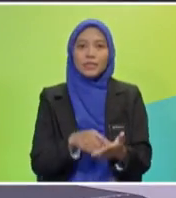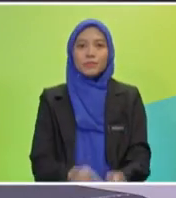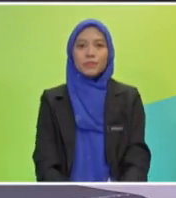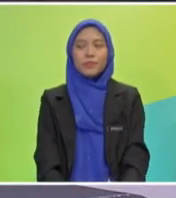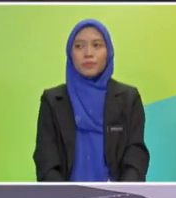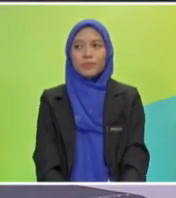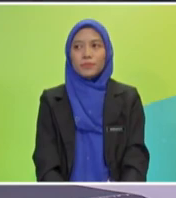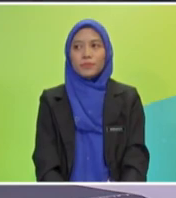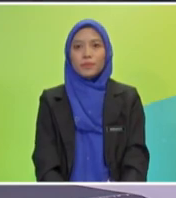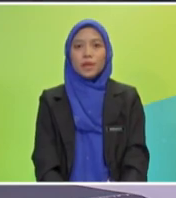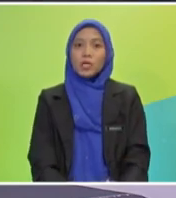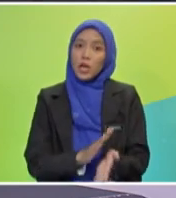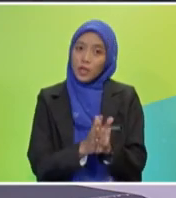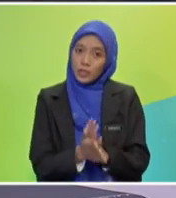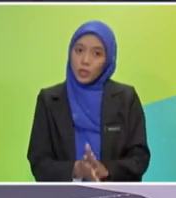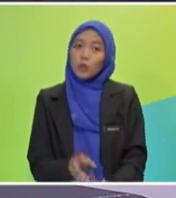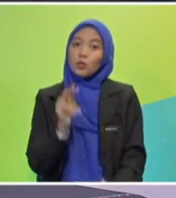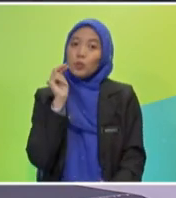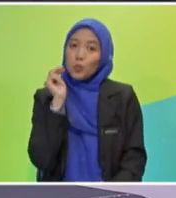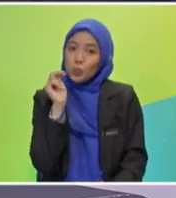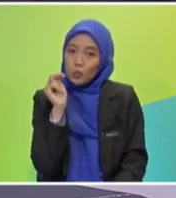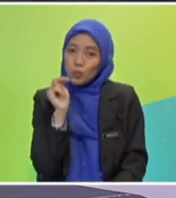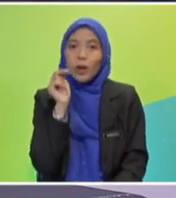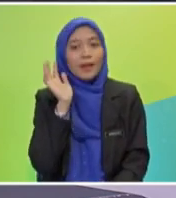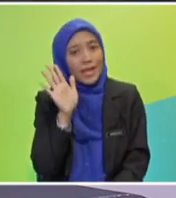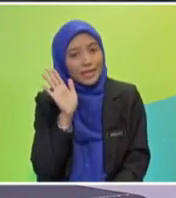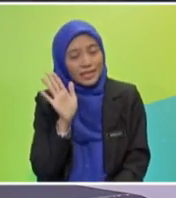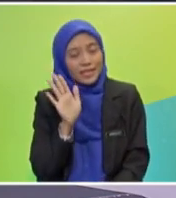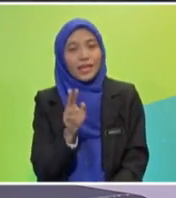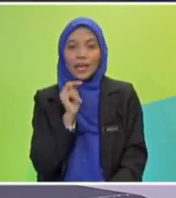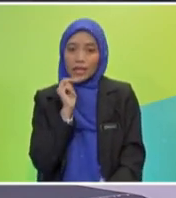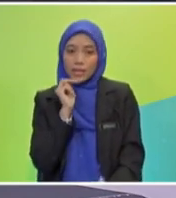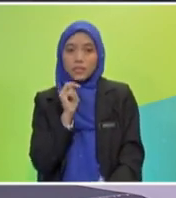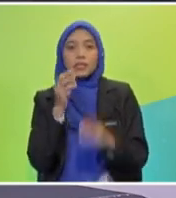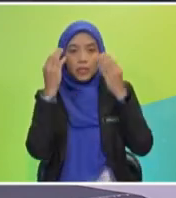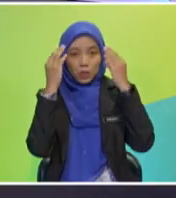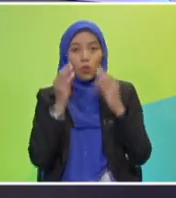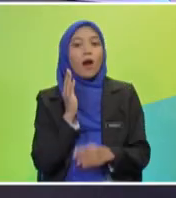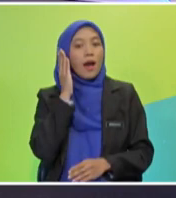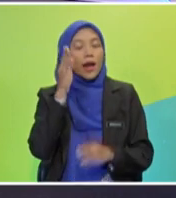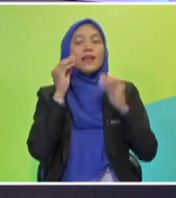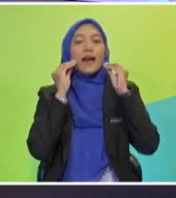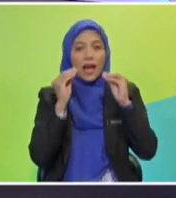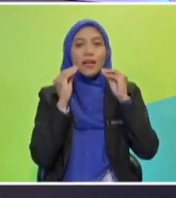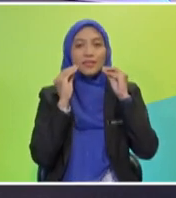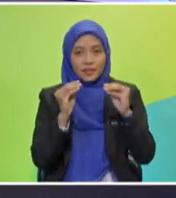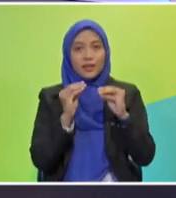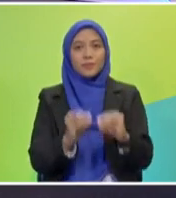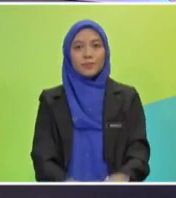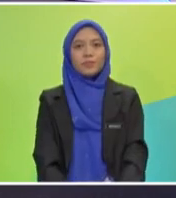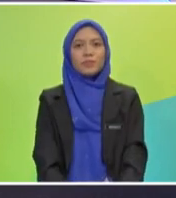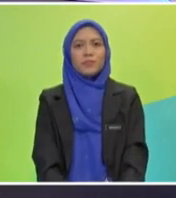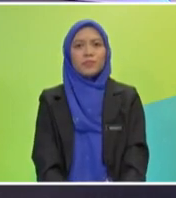kena tunggu apa aktiviti yang akan cikgu tunjukkan sebentar lagi. Wah, sebab Mira tengok dekat depan ni cikgu